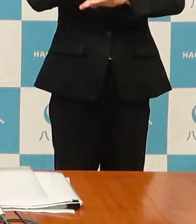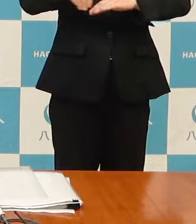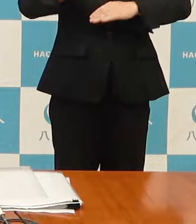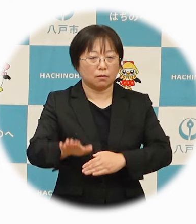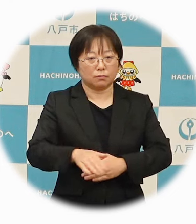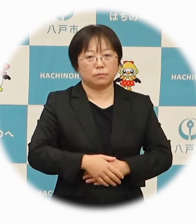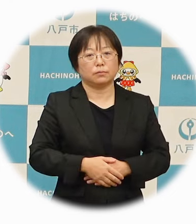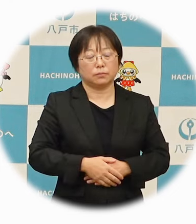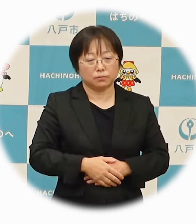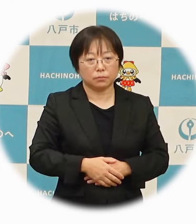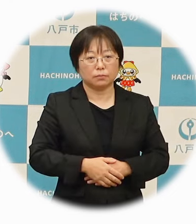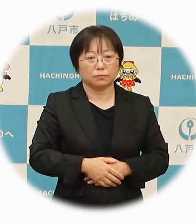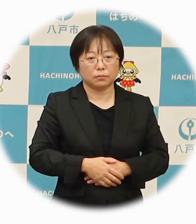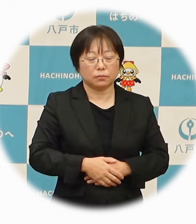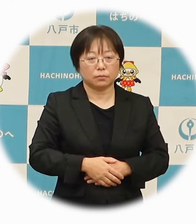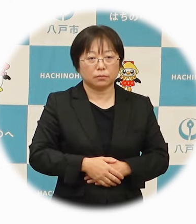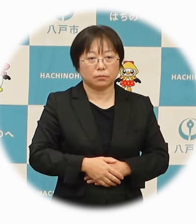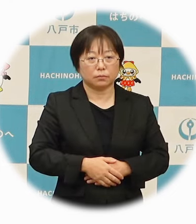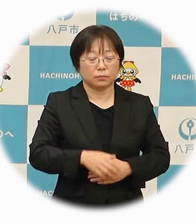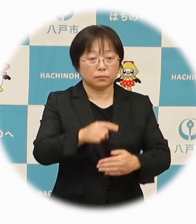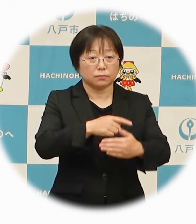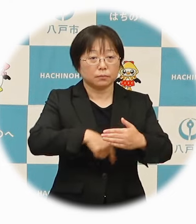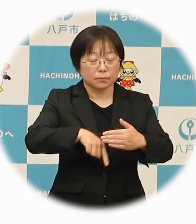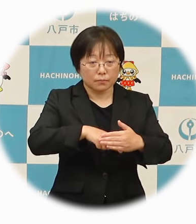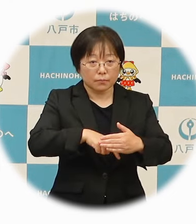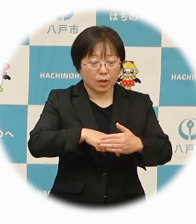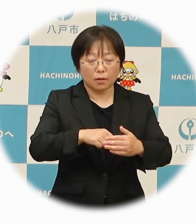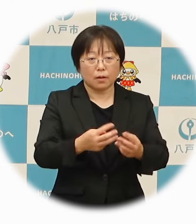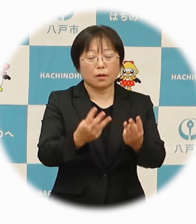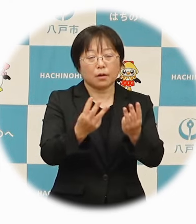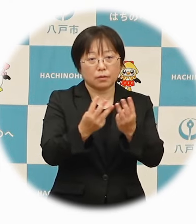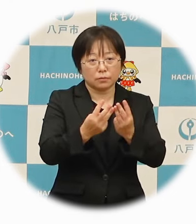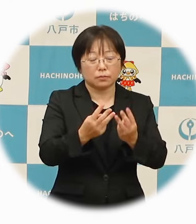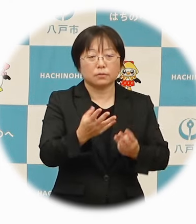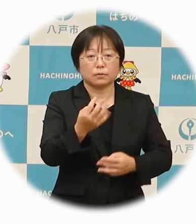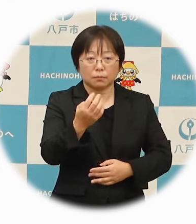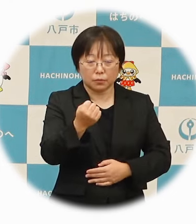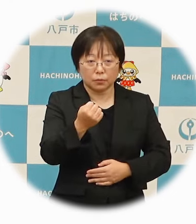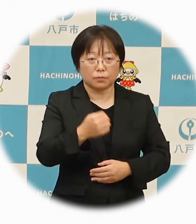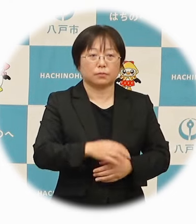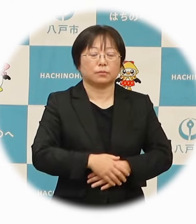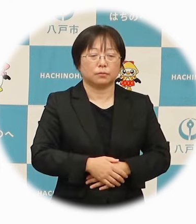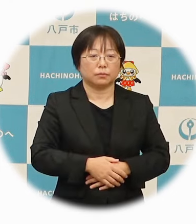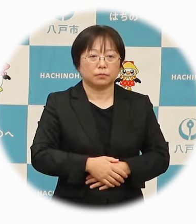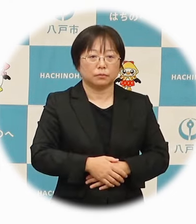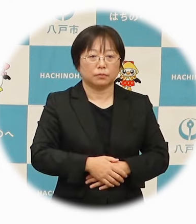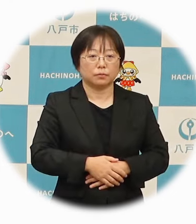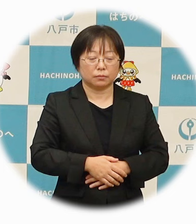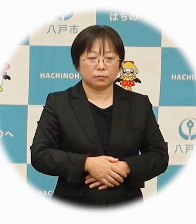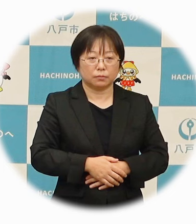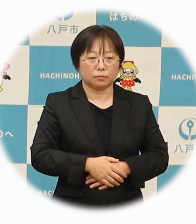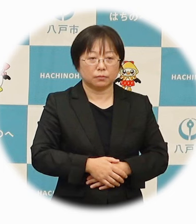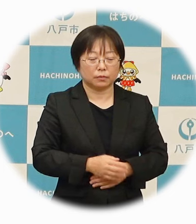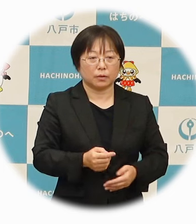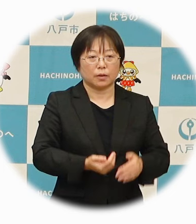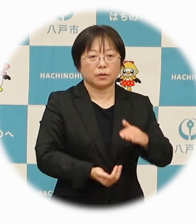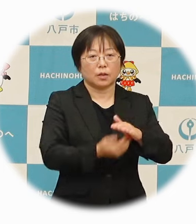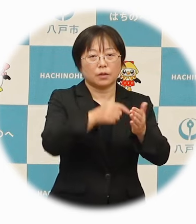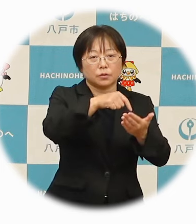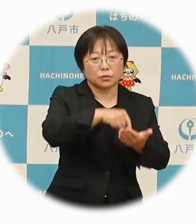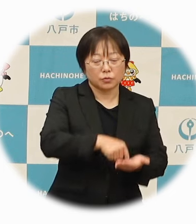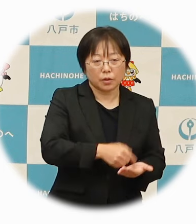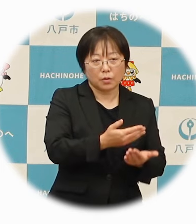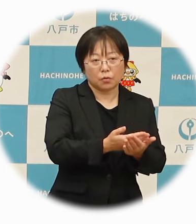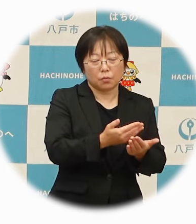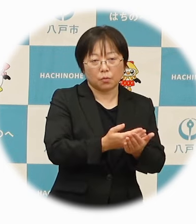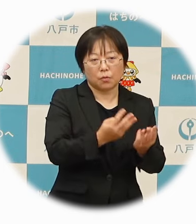。まず要望事項の件数でありますが今回の要望は最重点要望